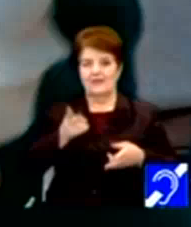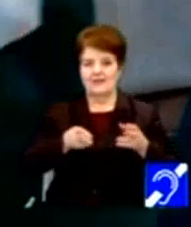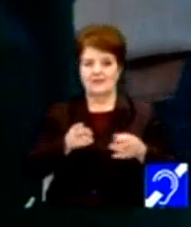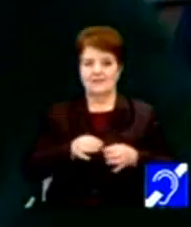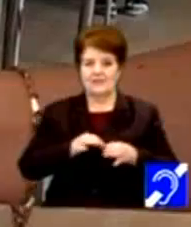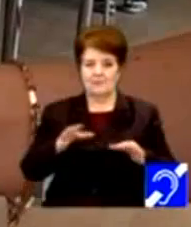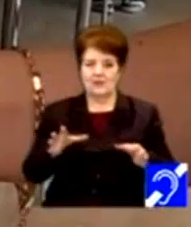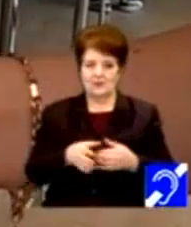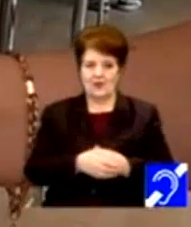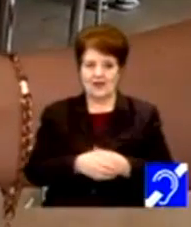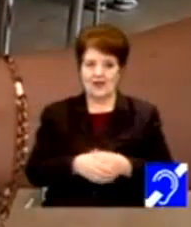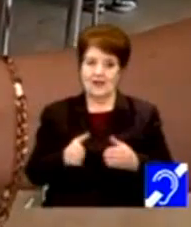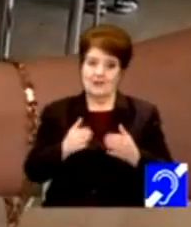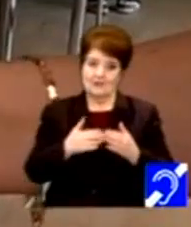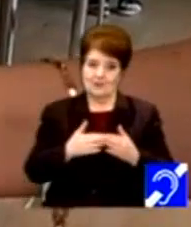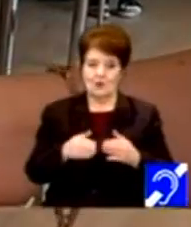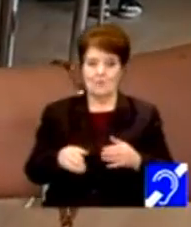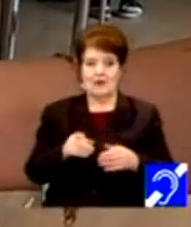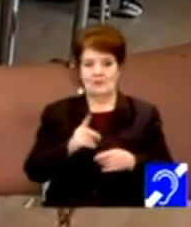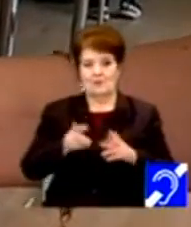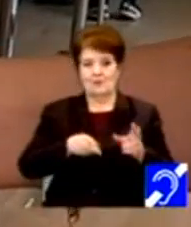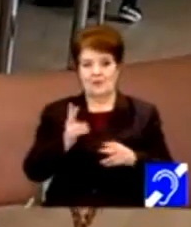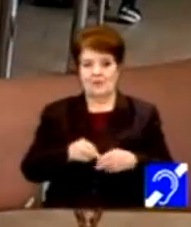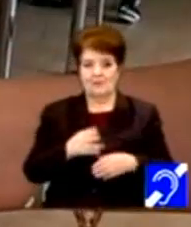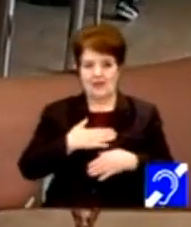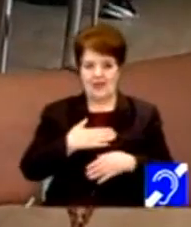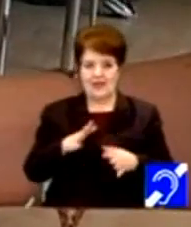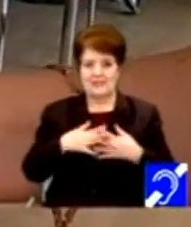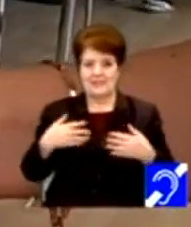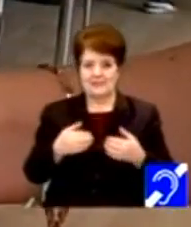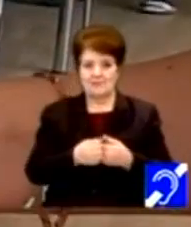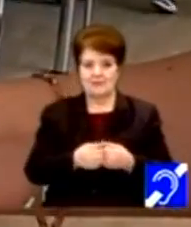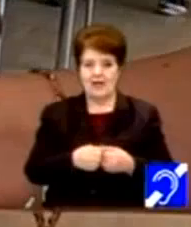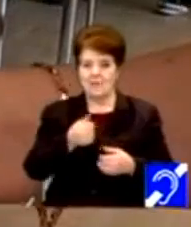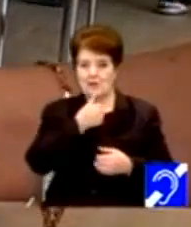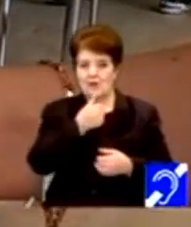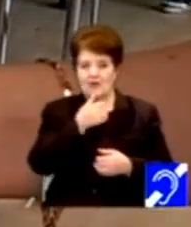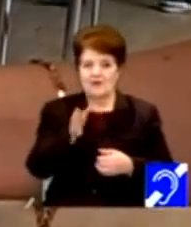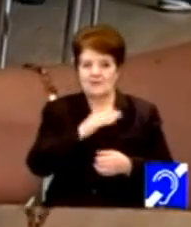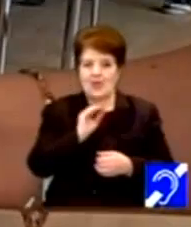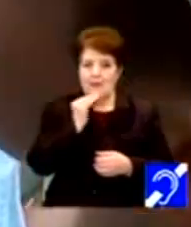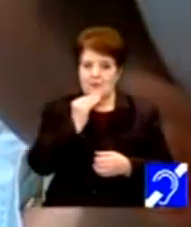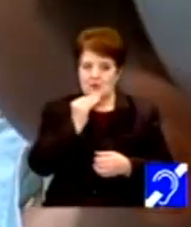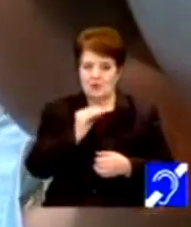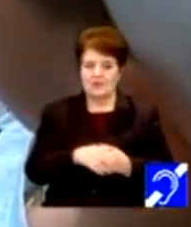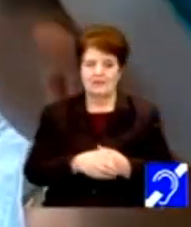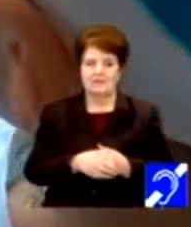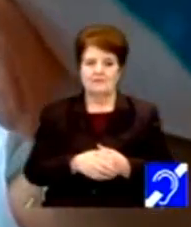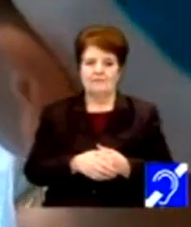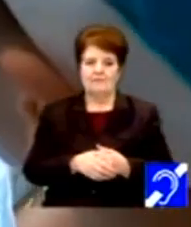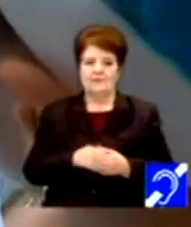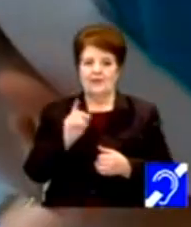могу приготовить дома, чтобы моя семья вся приготовила, вся попробовала все печенье, чтобы она обрадовалась, что я